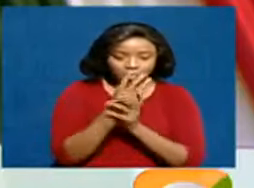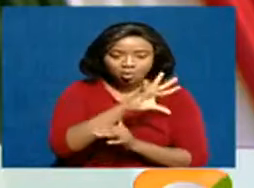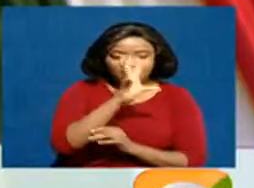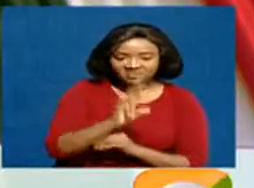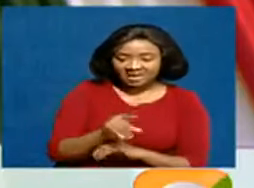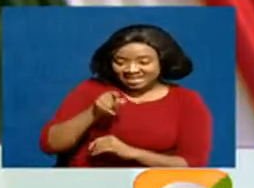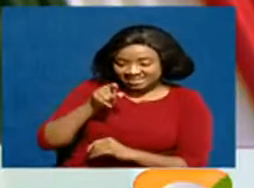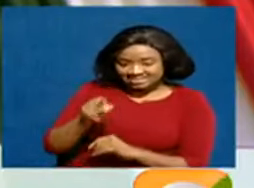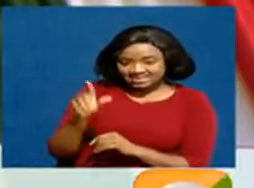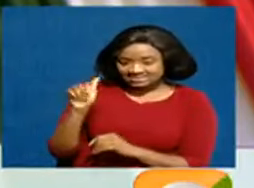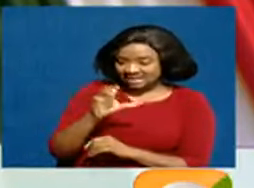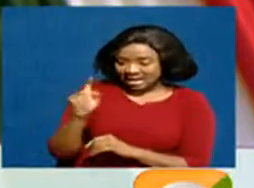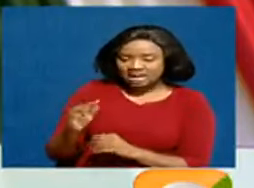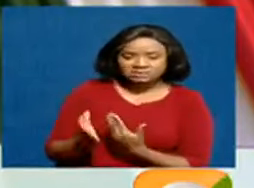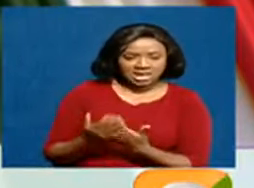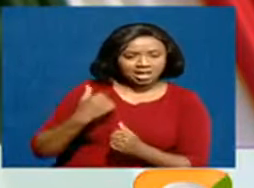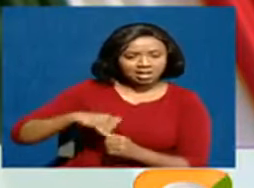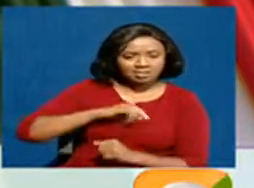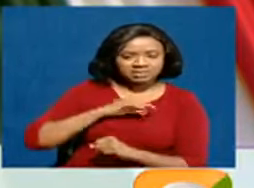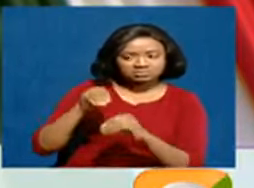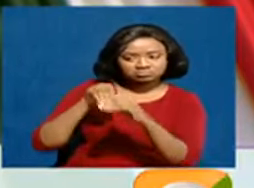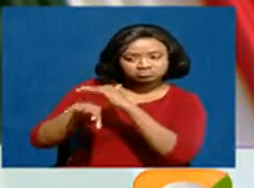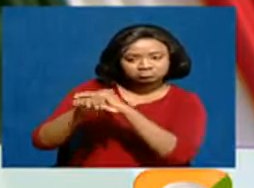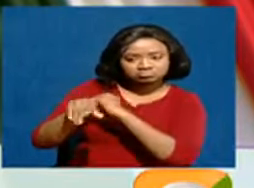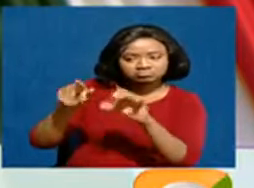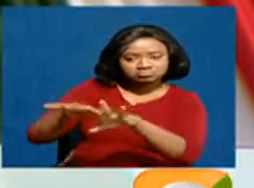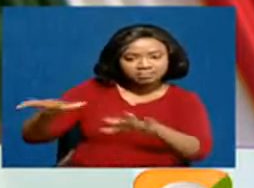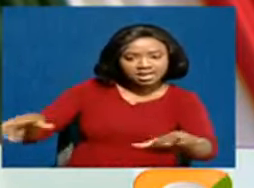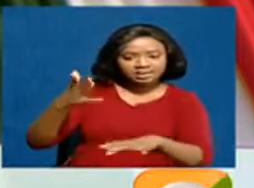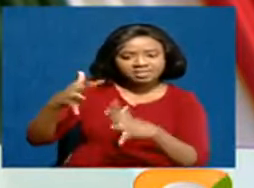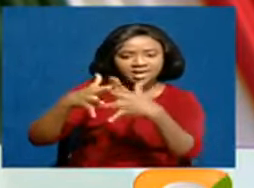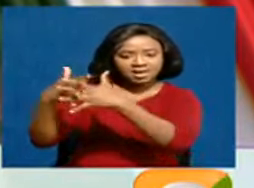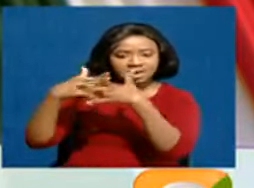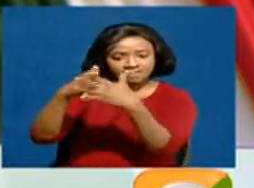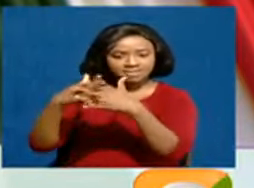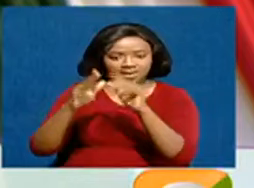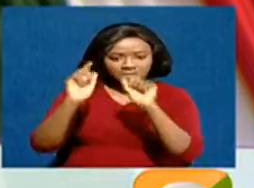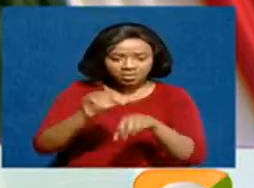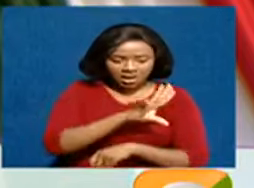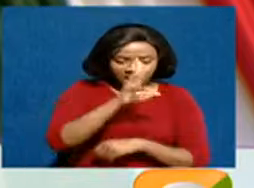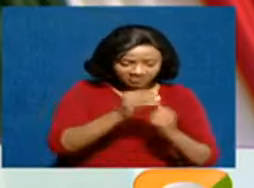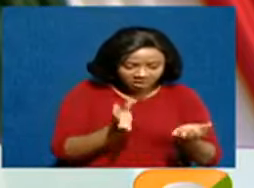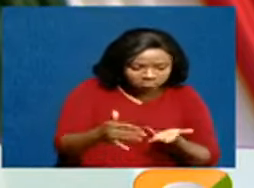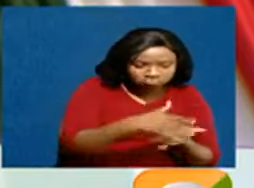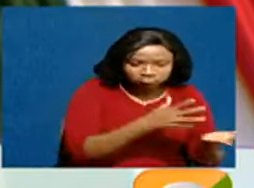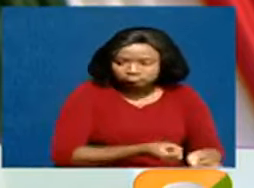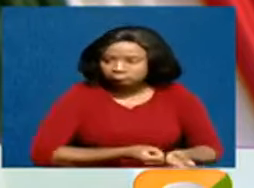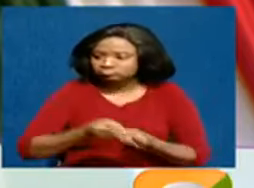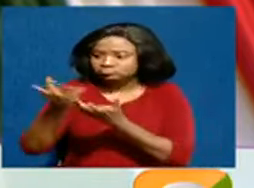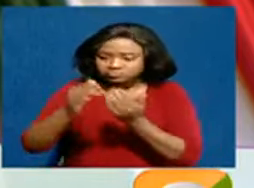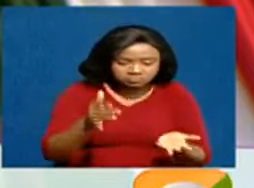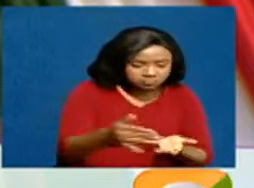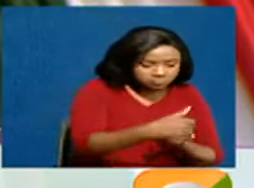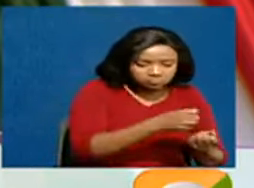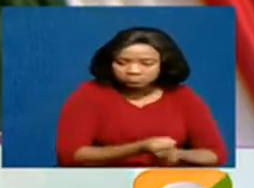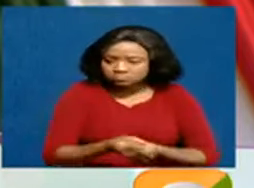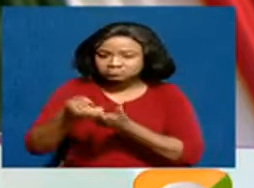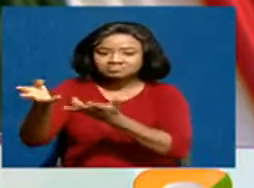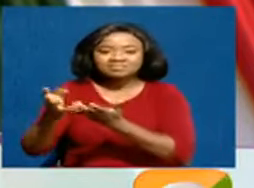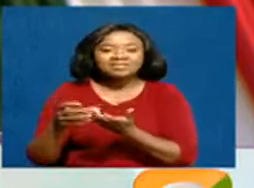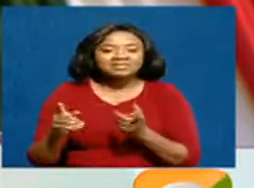has enhanced access to the US market for African exports and catalyzed the rapid growth of